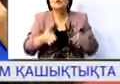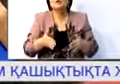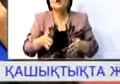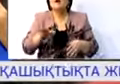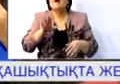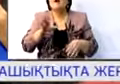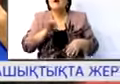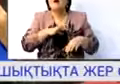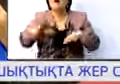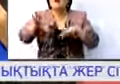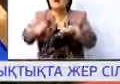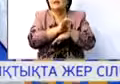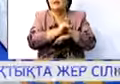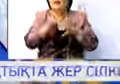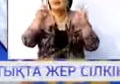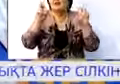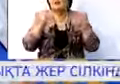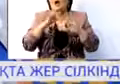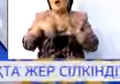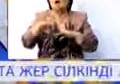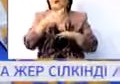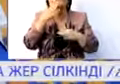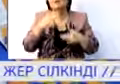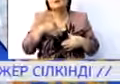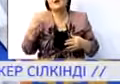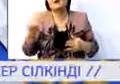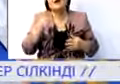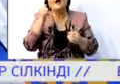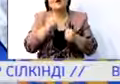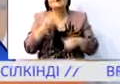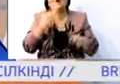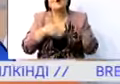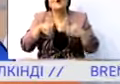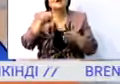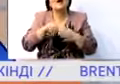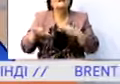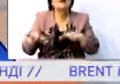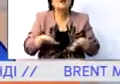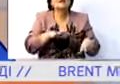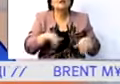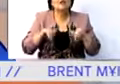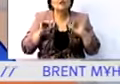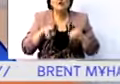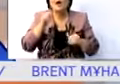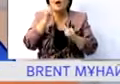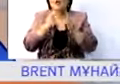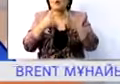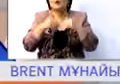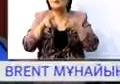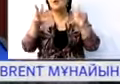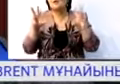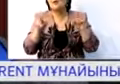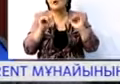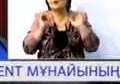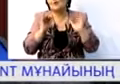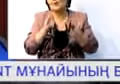Ақнеке отбасы бастауы байқауы аудан тұрғындарының сүйіп тамашалайтын әрі қуана қатысатын шараларының бірі. Әрбір отбасының бақыт